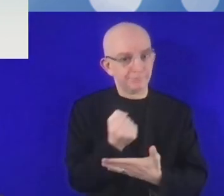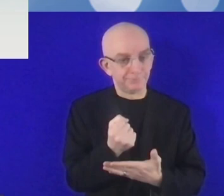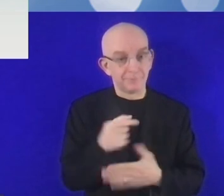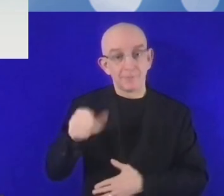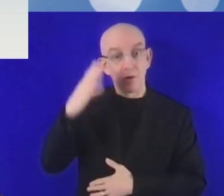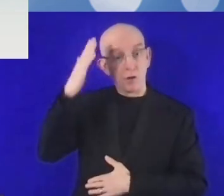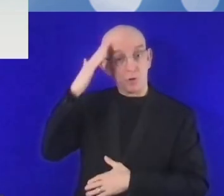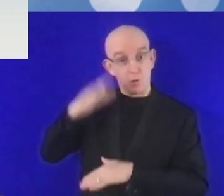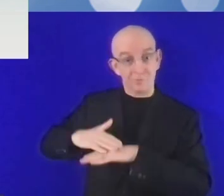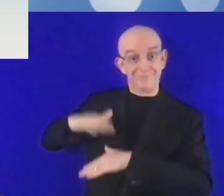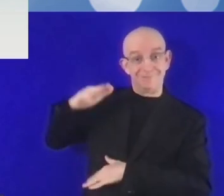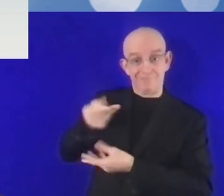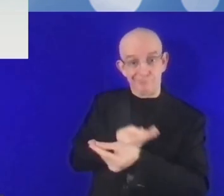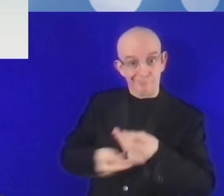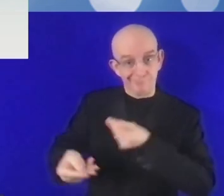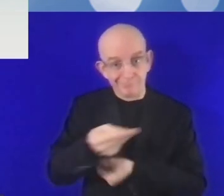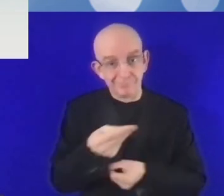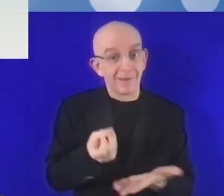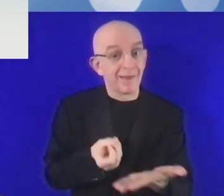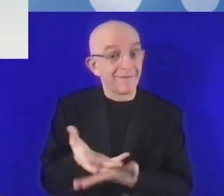是非常大的一个成就。